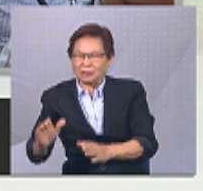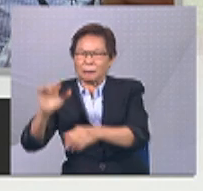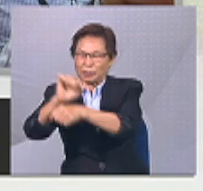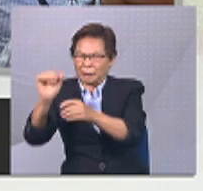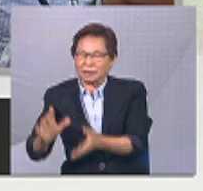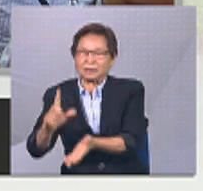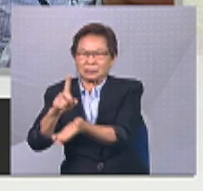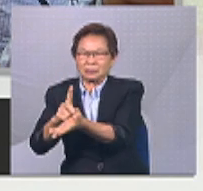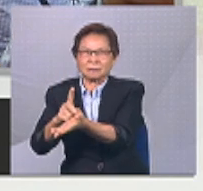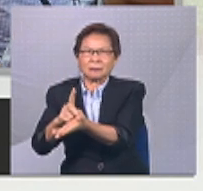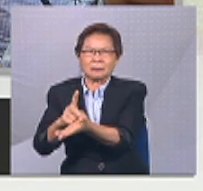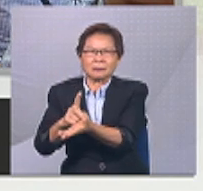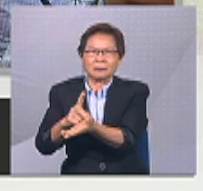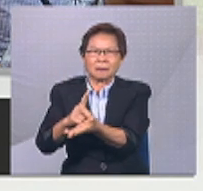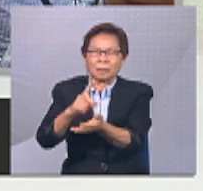tidak dijangkiti oleh